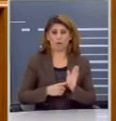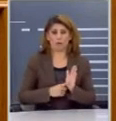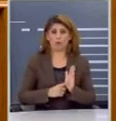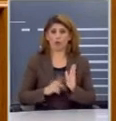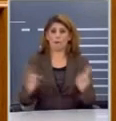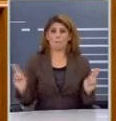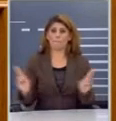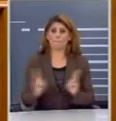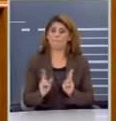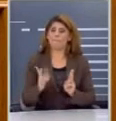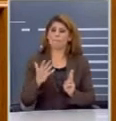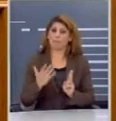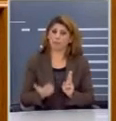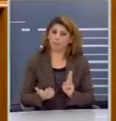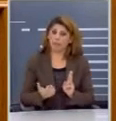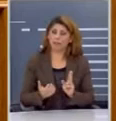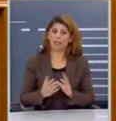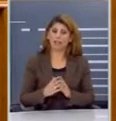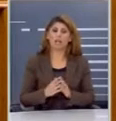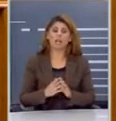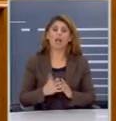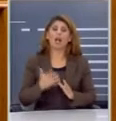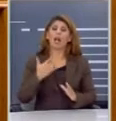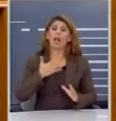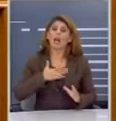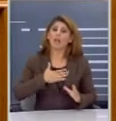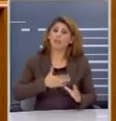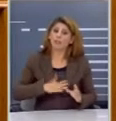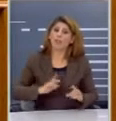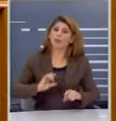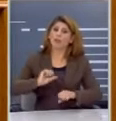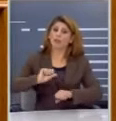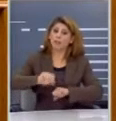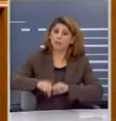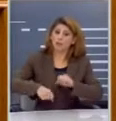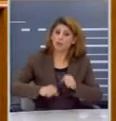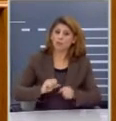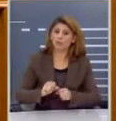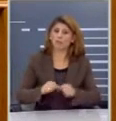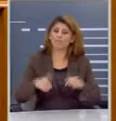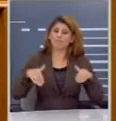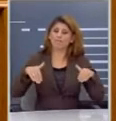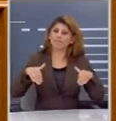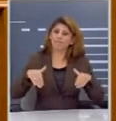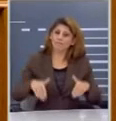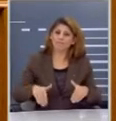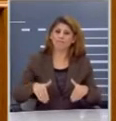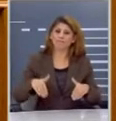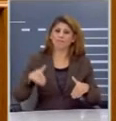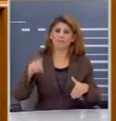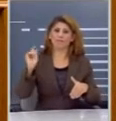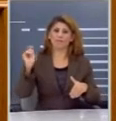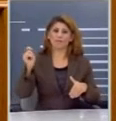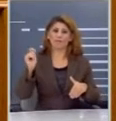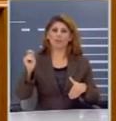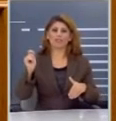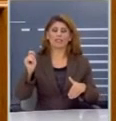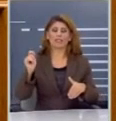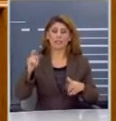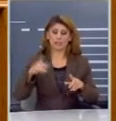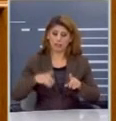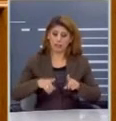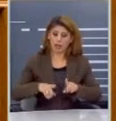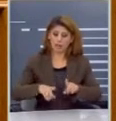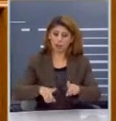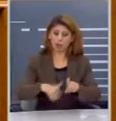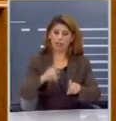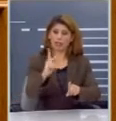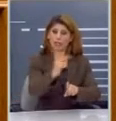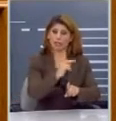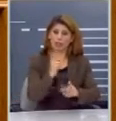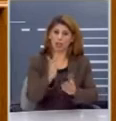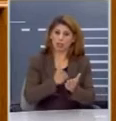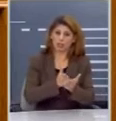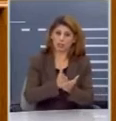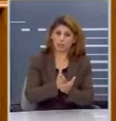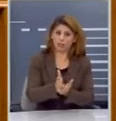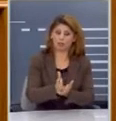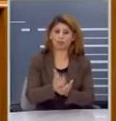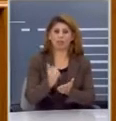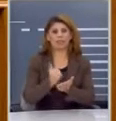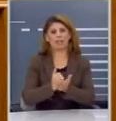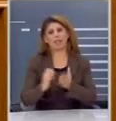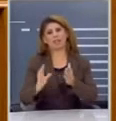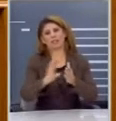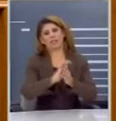υπάρχει θέλουμε και προσπαθούμε να υπηρετεί η πολιτική μας ταυτόχρονα την κοινωνική δικαιοσύνη και τη